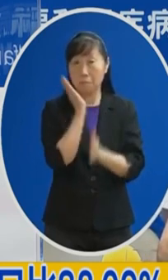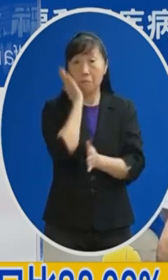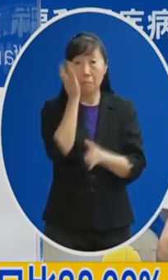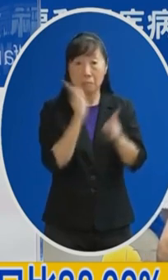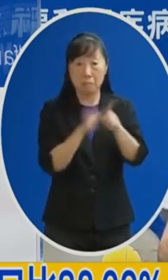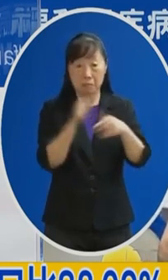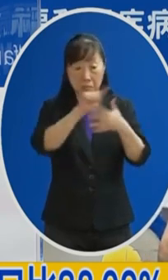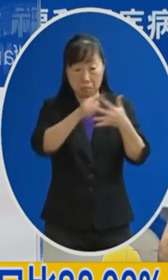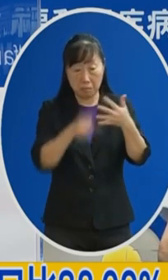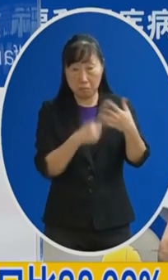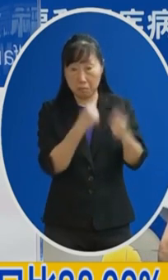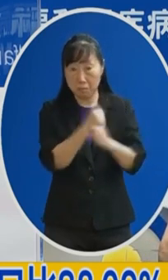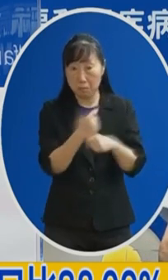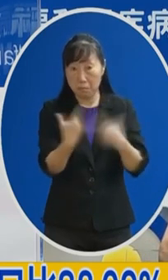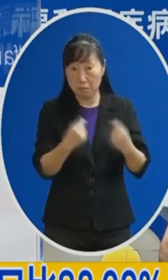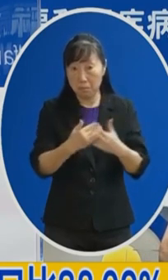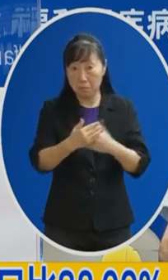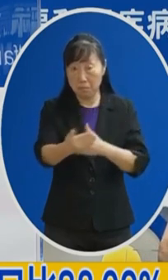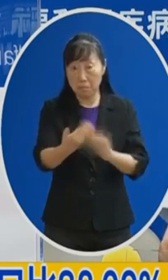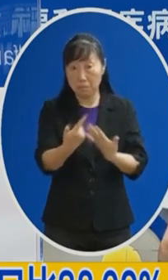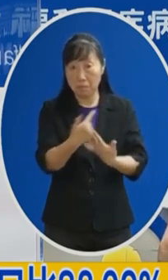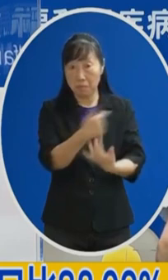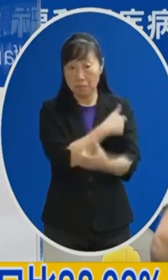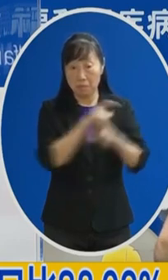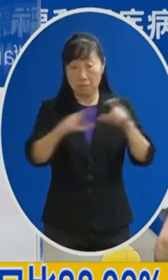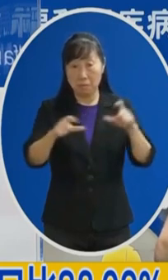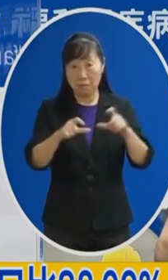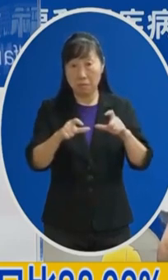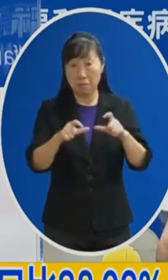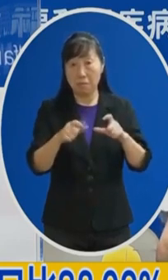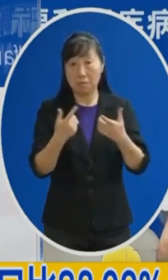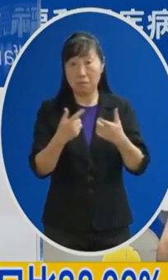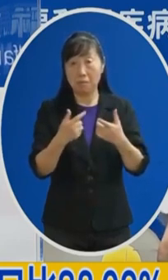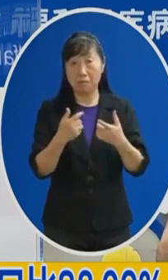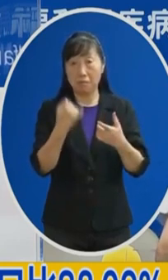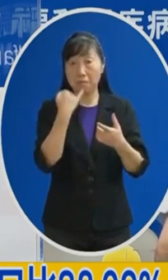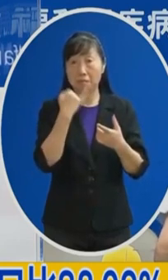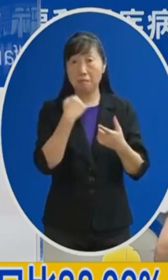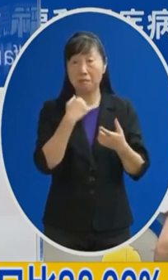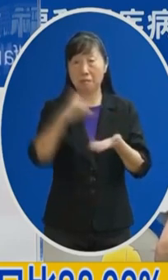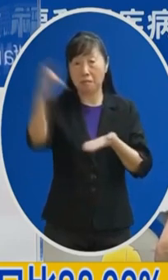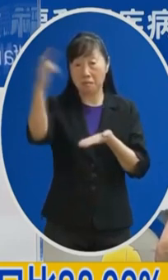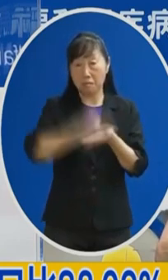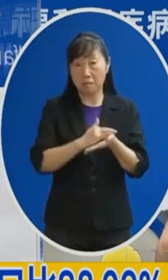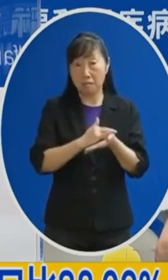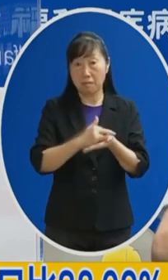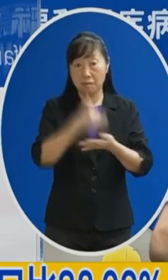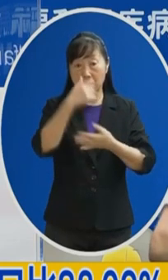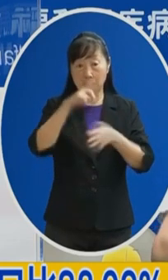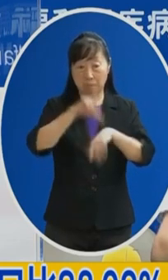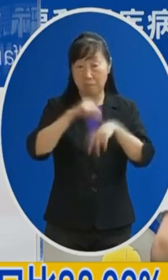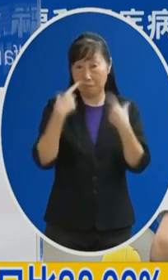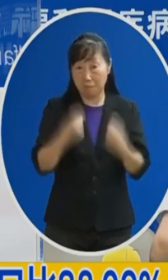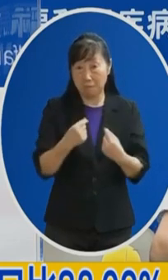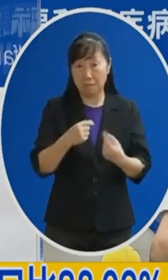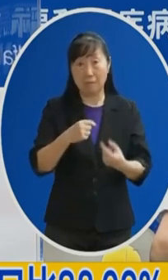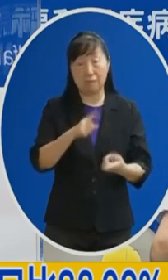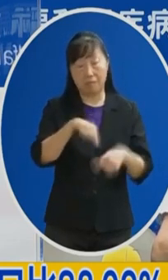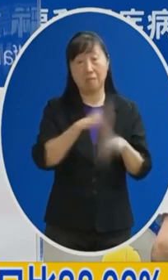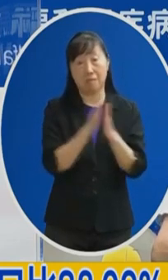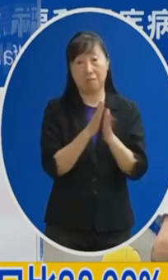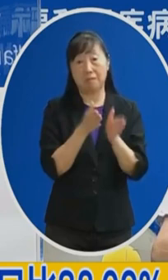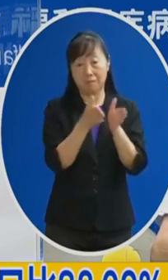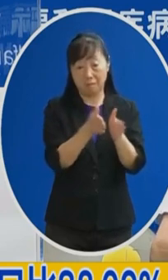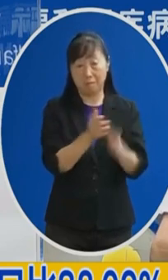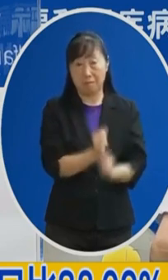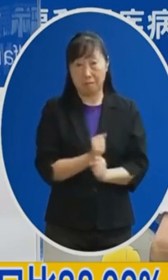这个相后续的疫苗能不能顺利在这个抵达台湾有关系，所以指挥中心一